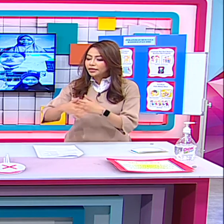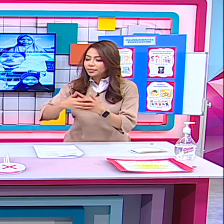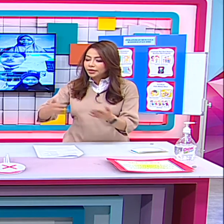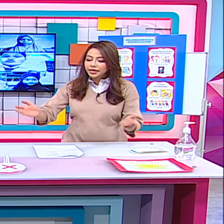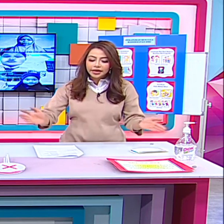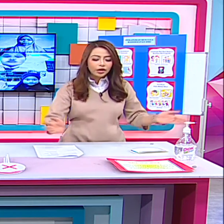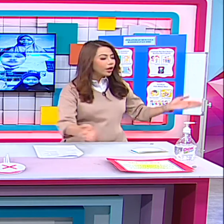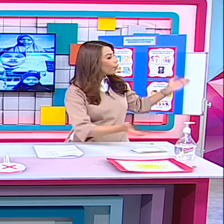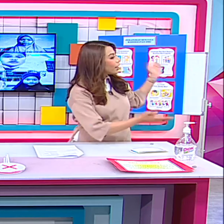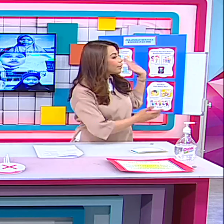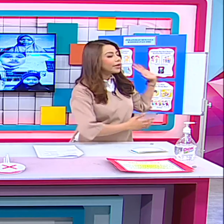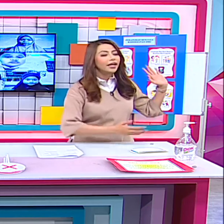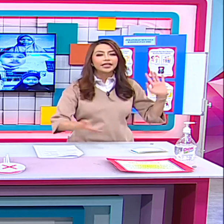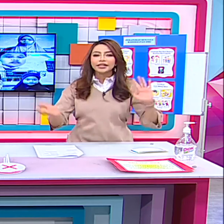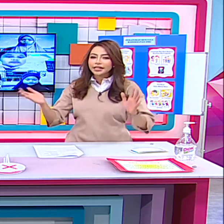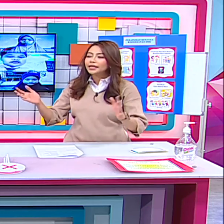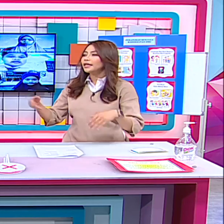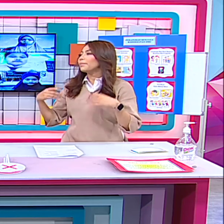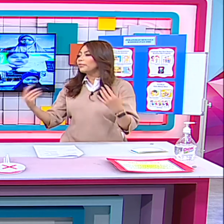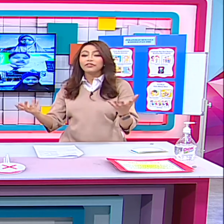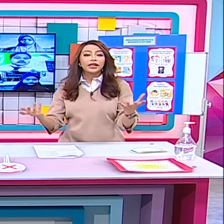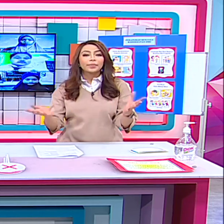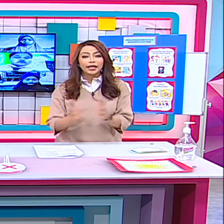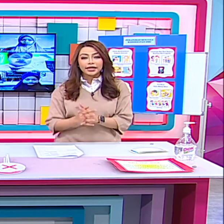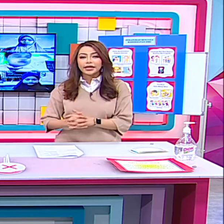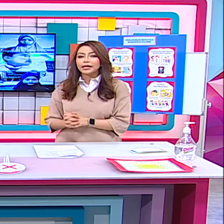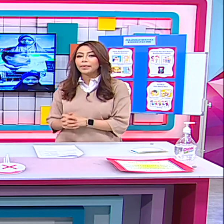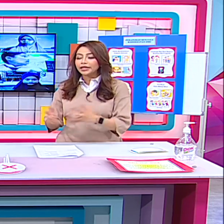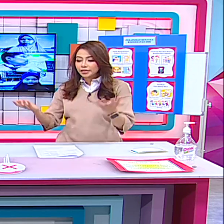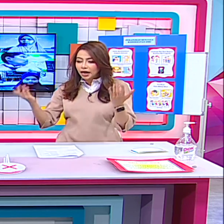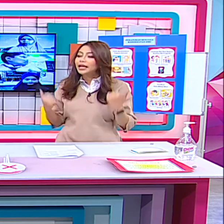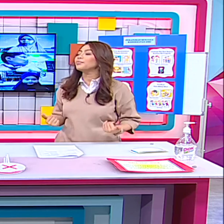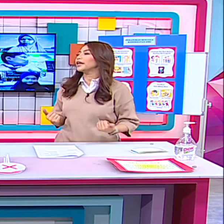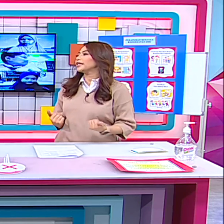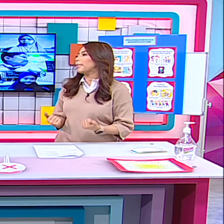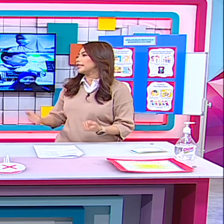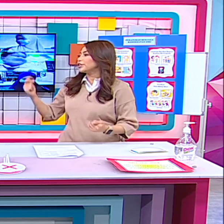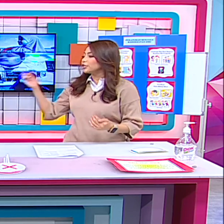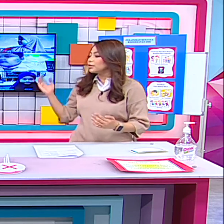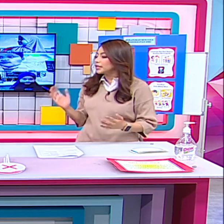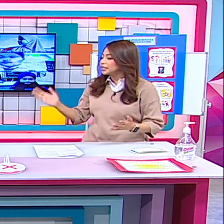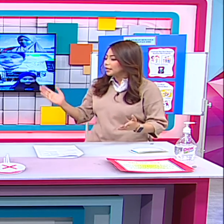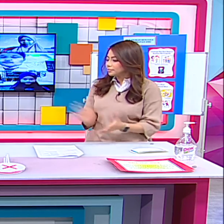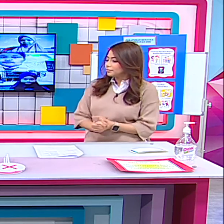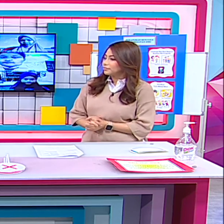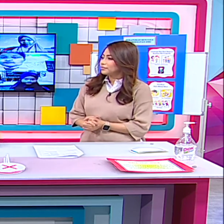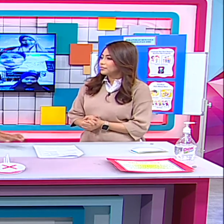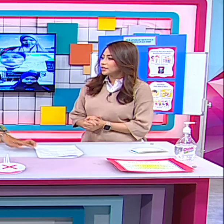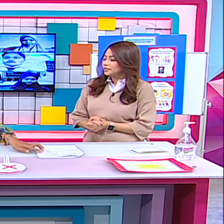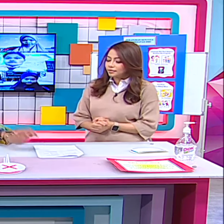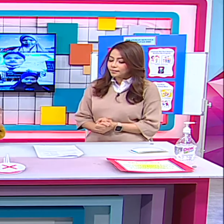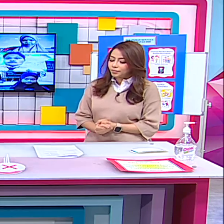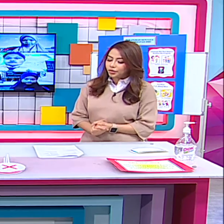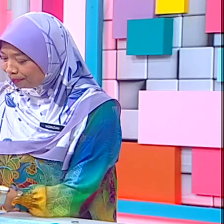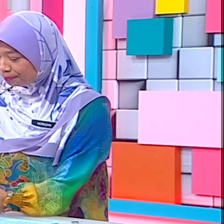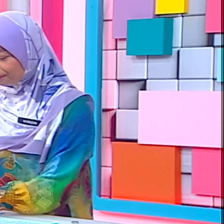apa yang diberikan dengan warna-warni pada hari ini dapat manfaat kepada adik dan dapat dihadamkan dengan baiknya. Okey, cikgu nak menyanyi tak? Ha.